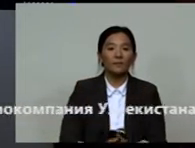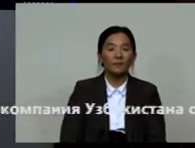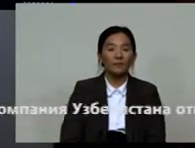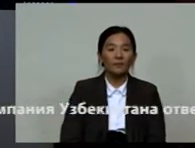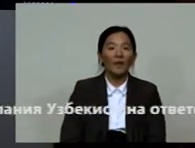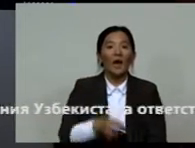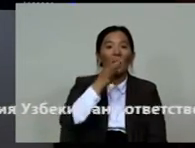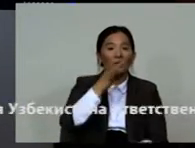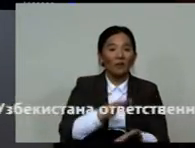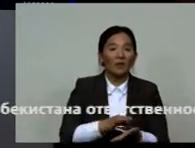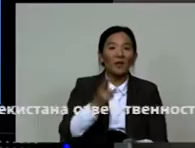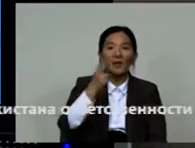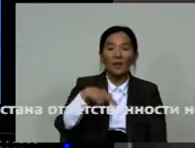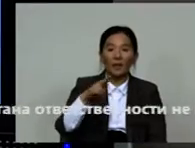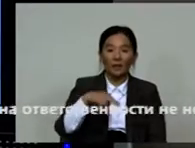9. Ответ D.